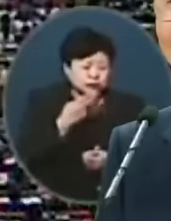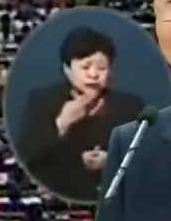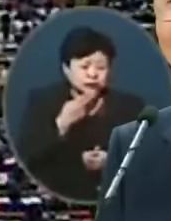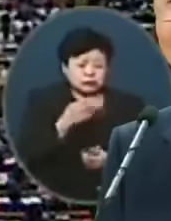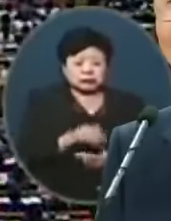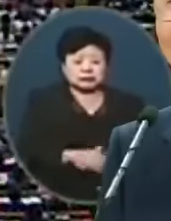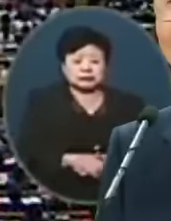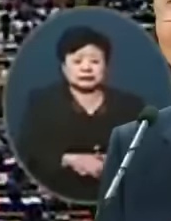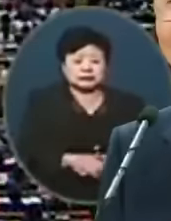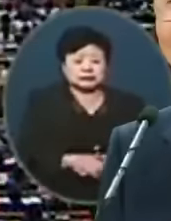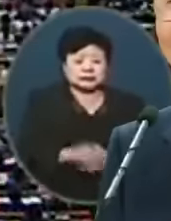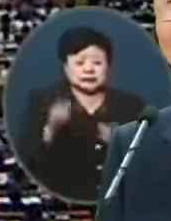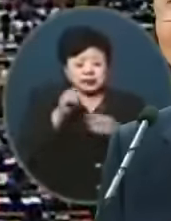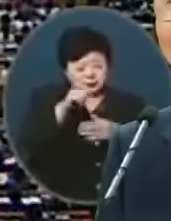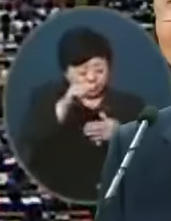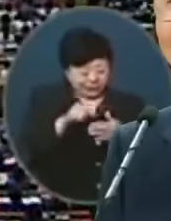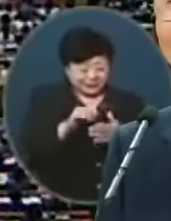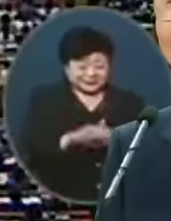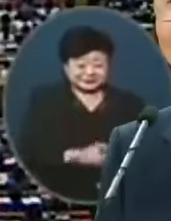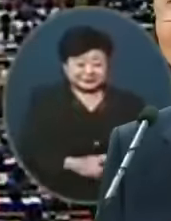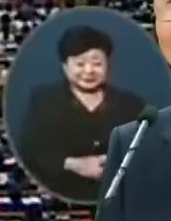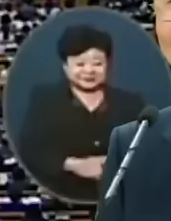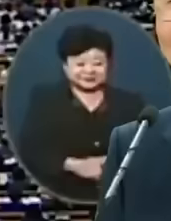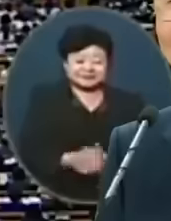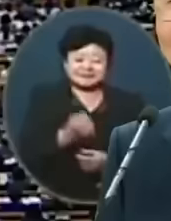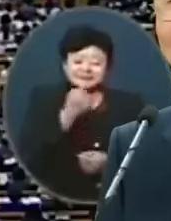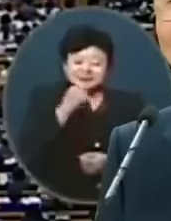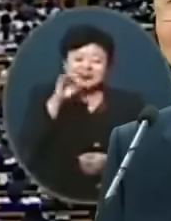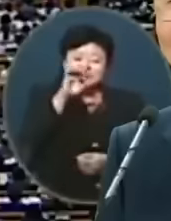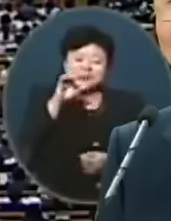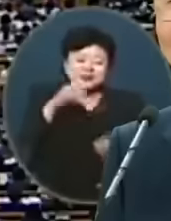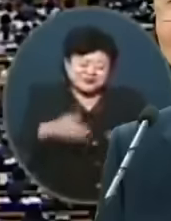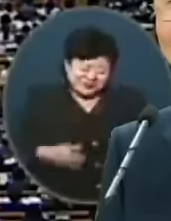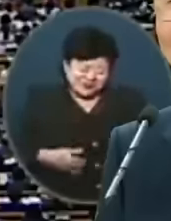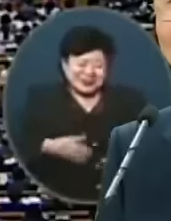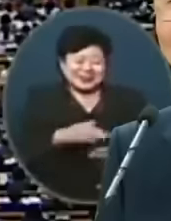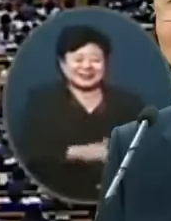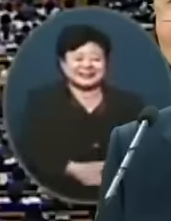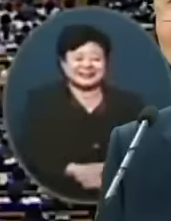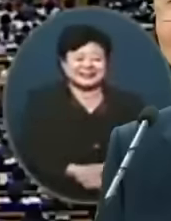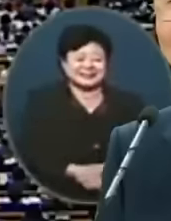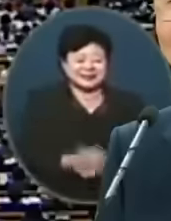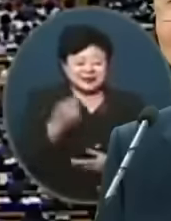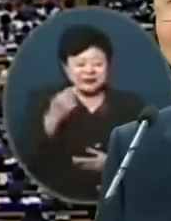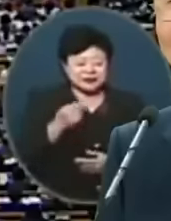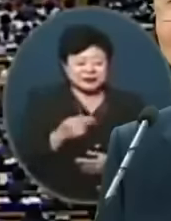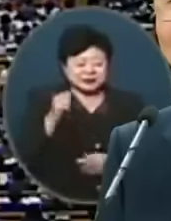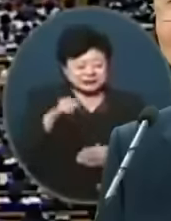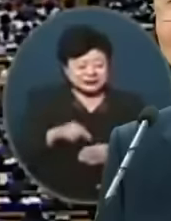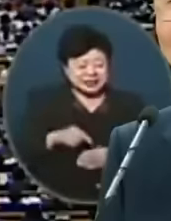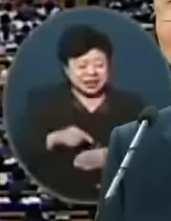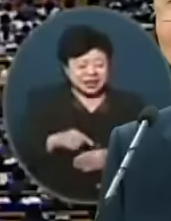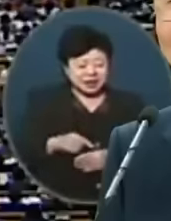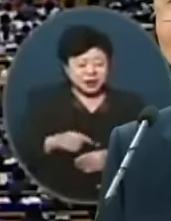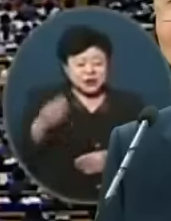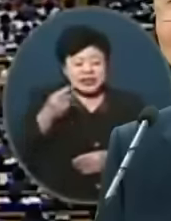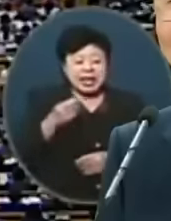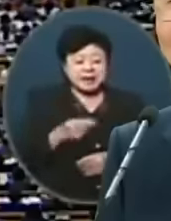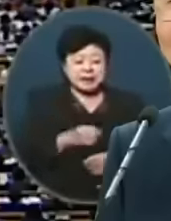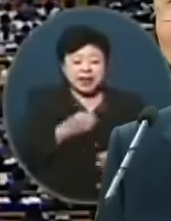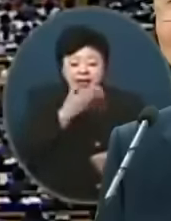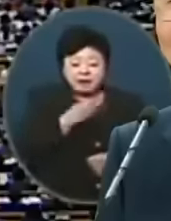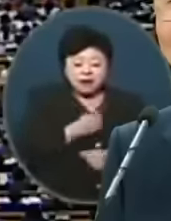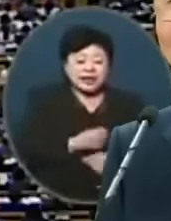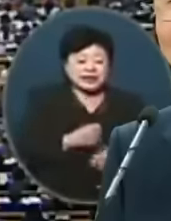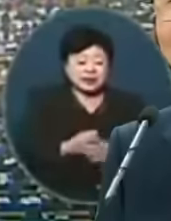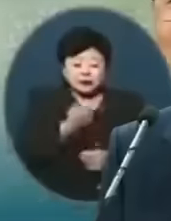우리의 생활 속에 웃는 훈련도 해야 됩니다. 미국의 심리학자 윌리엄 제임스는 행복하기